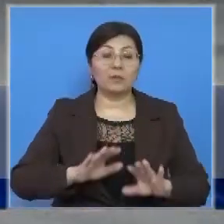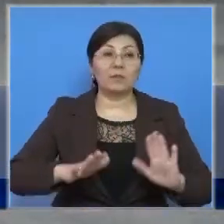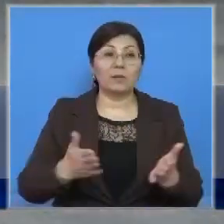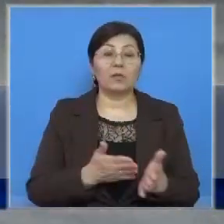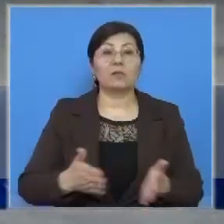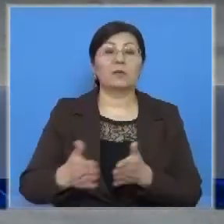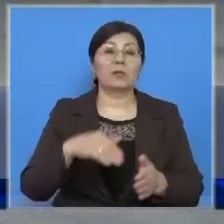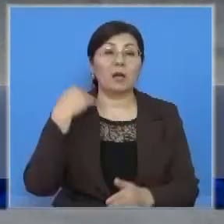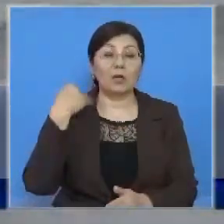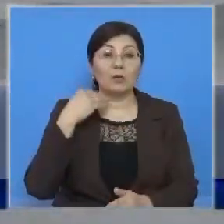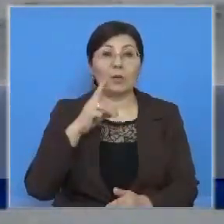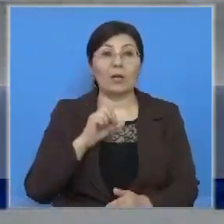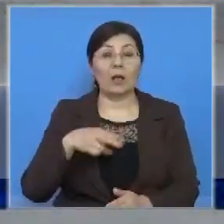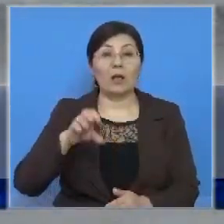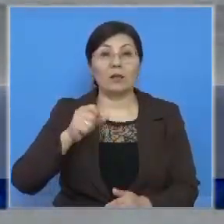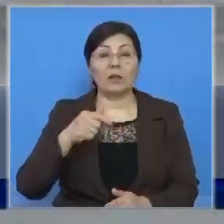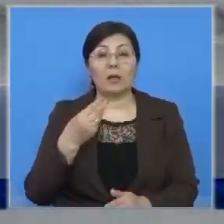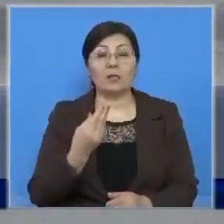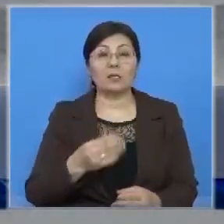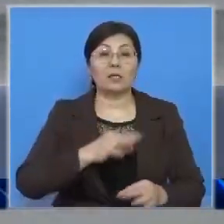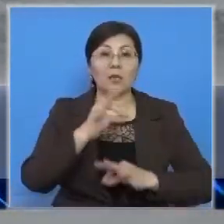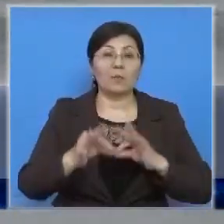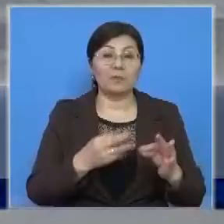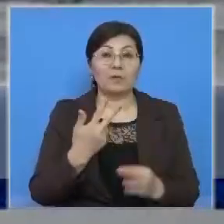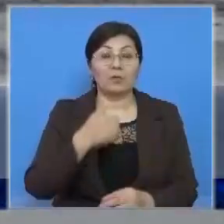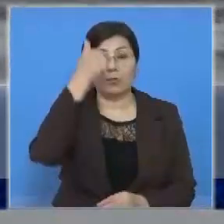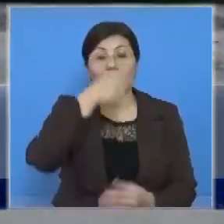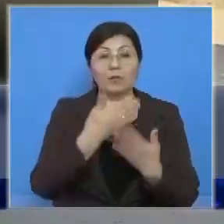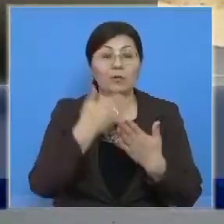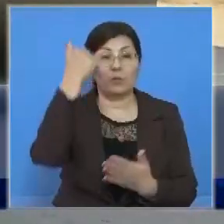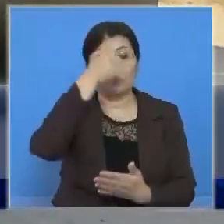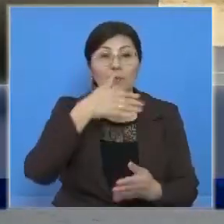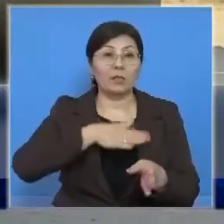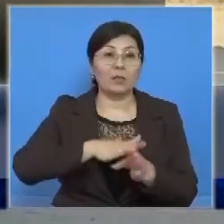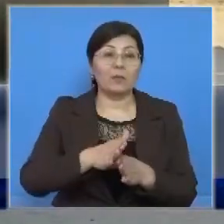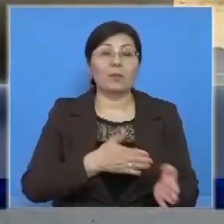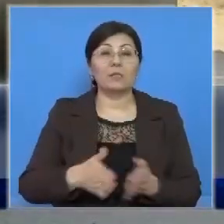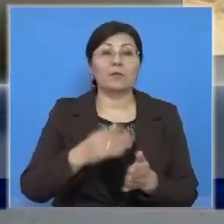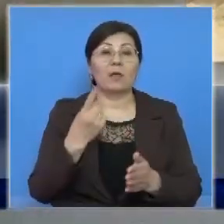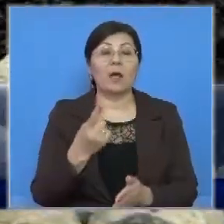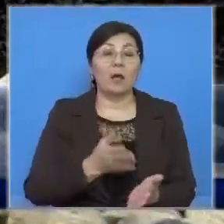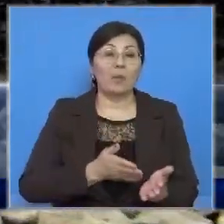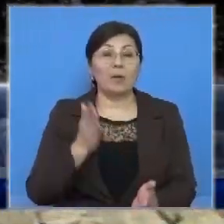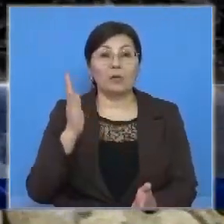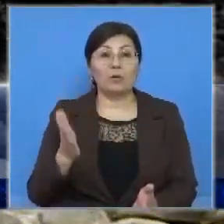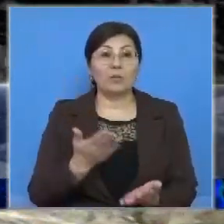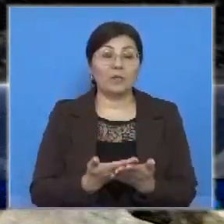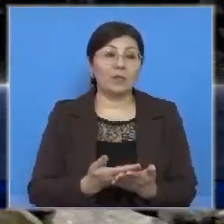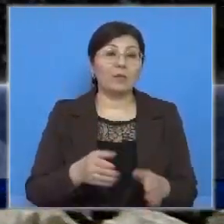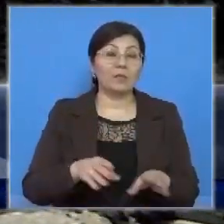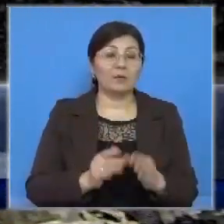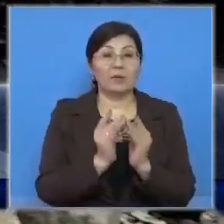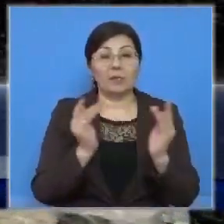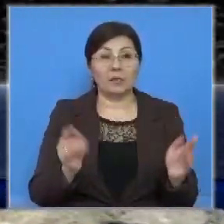дорогой Актобе-Кандагаш. Напомню, что данный проект является трехгодичным. В прошлом году был обеспечен проезд по одной стороне, кроме водопропускных и